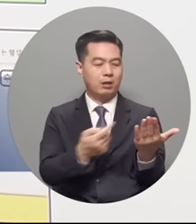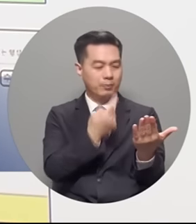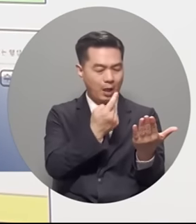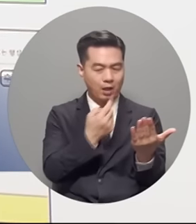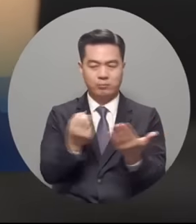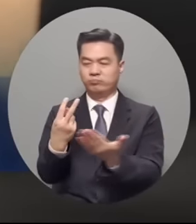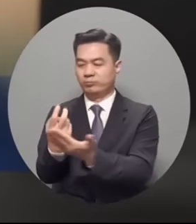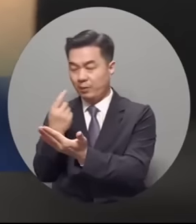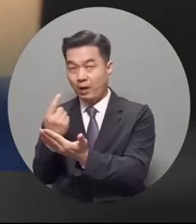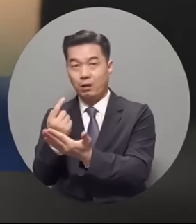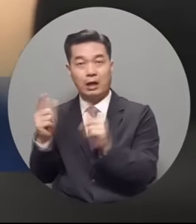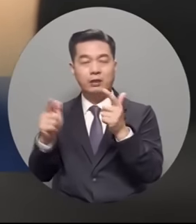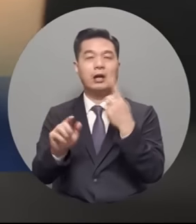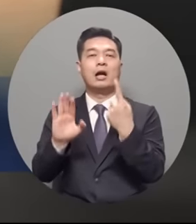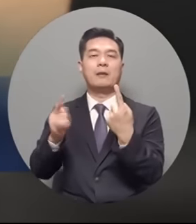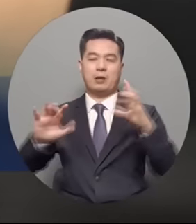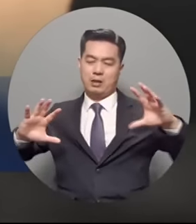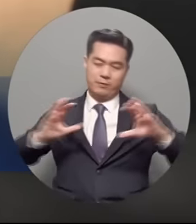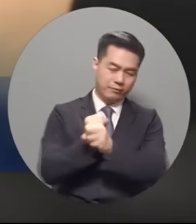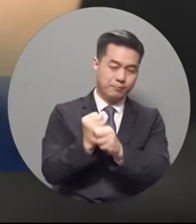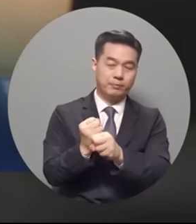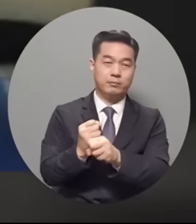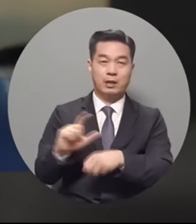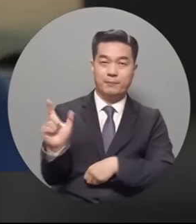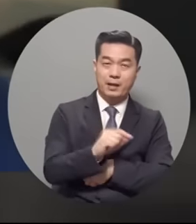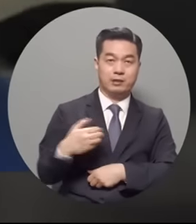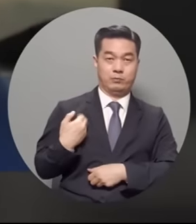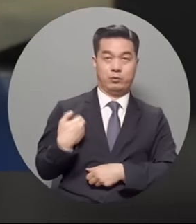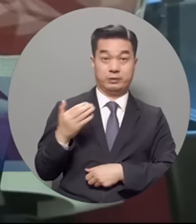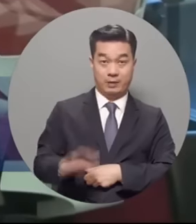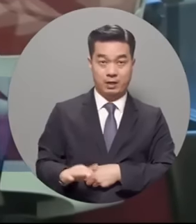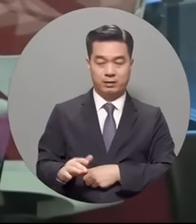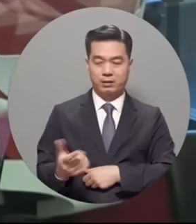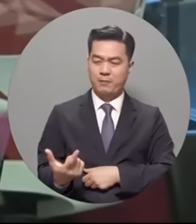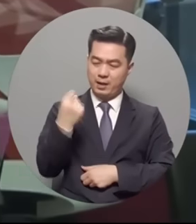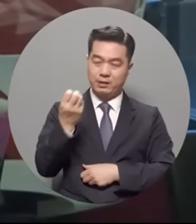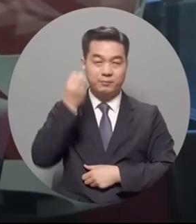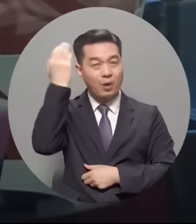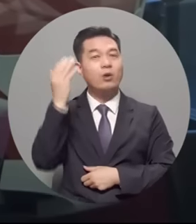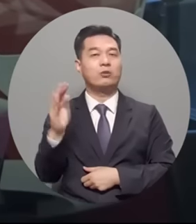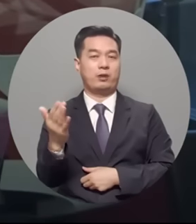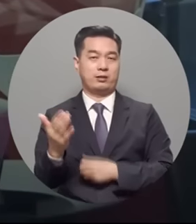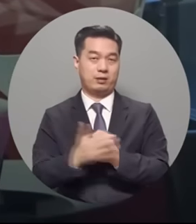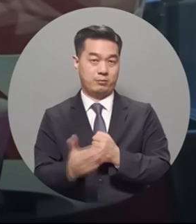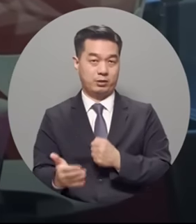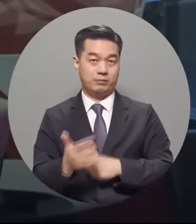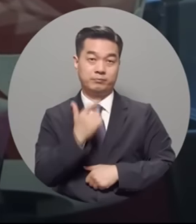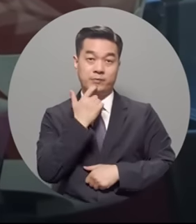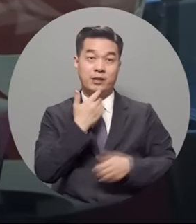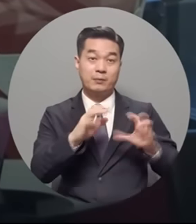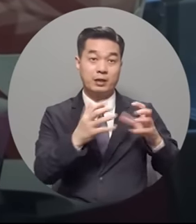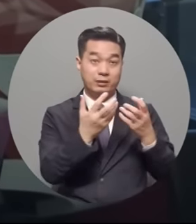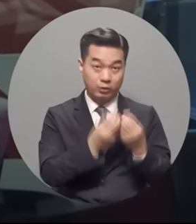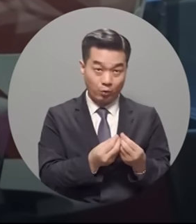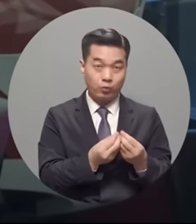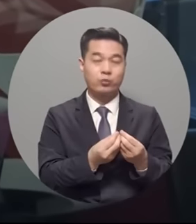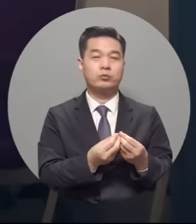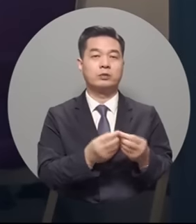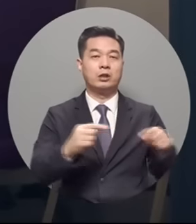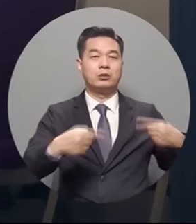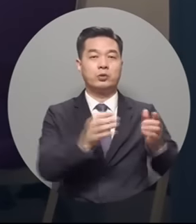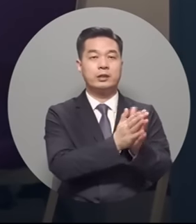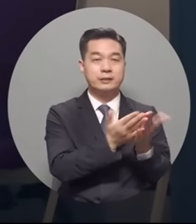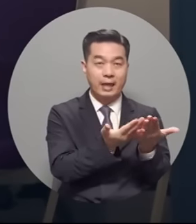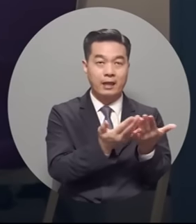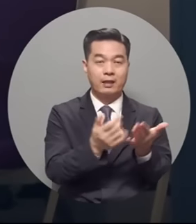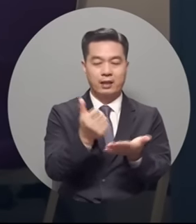더 떨어지죠. 빠른 학습을 돕는 대신에 빨리 망각하게 만들어요. 핀란드의 경우 초중학교 교실에서 종이책과